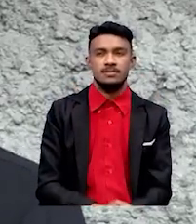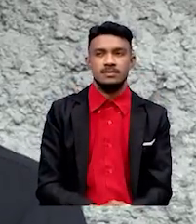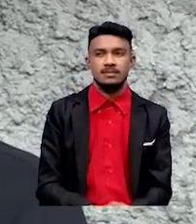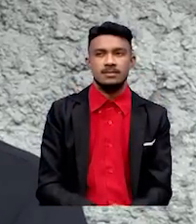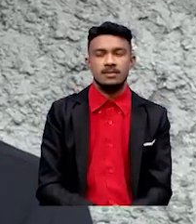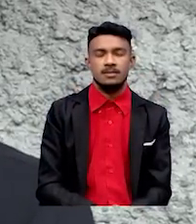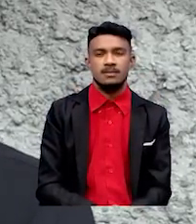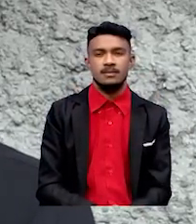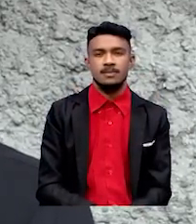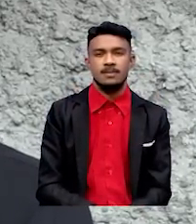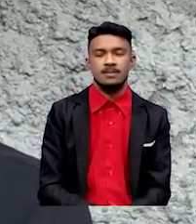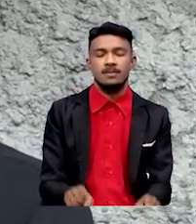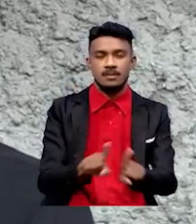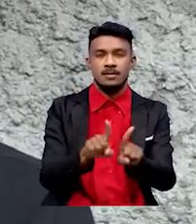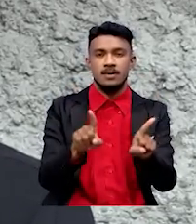ni